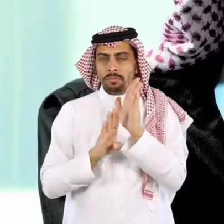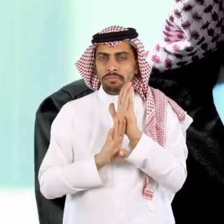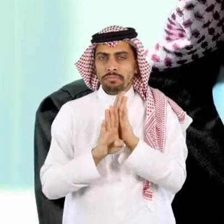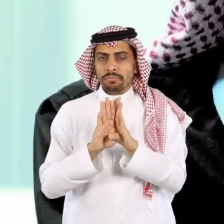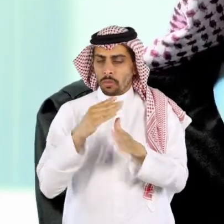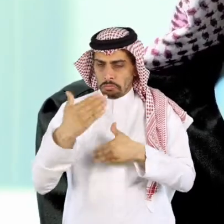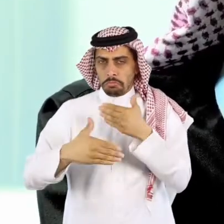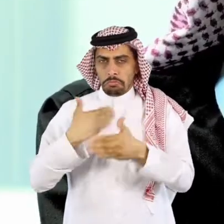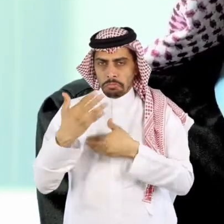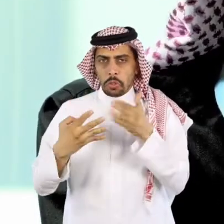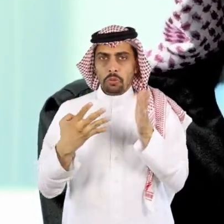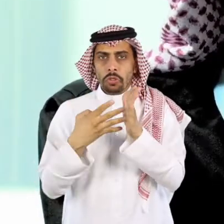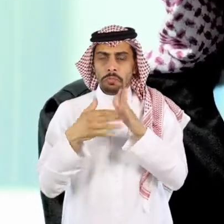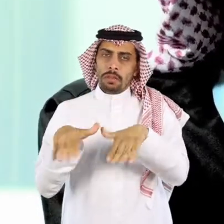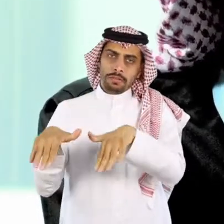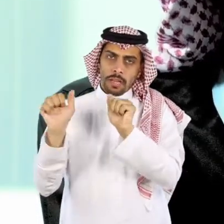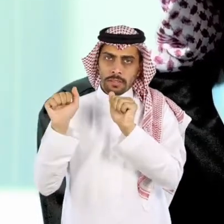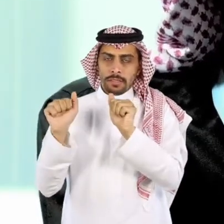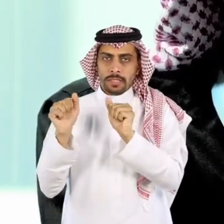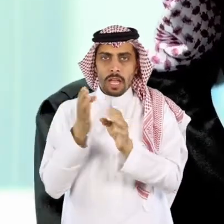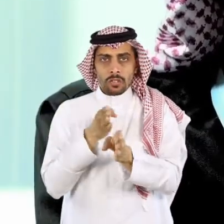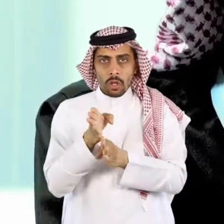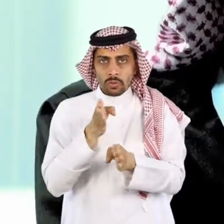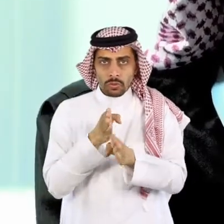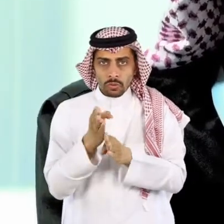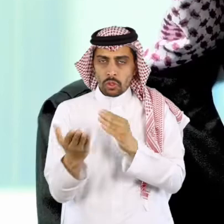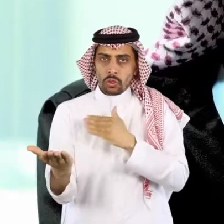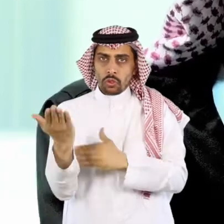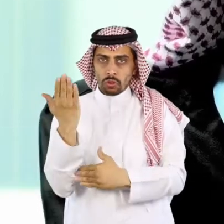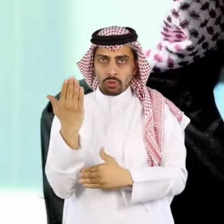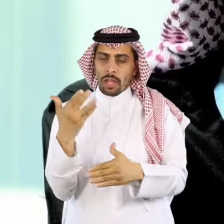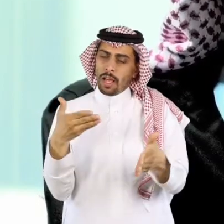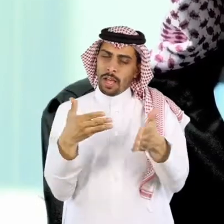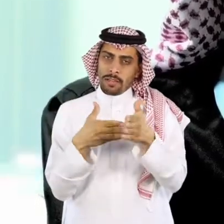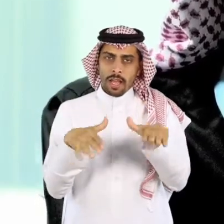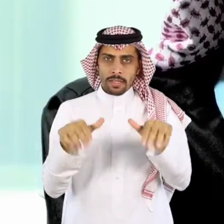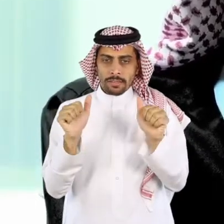اني اتم دراستي في جامعة الأمير سلطان. تخرجت منها الحمد لله